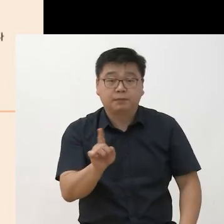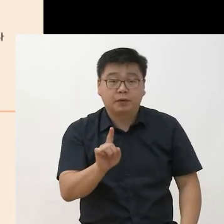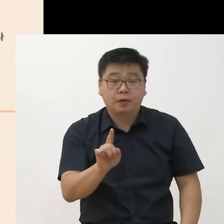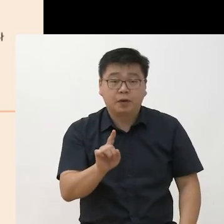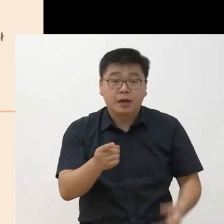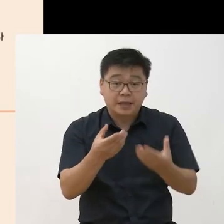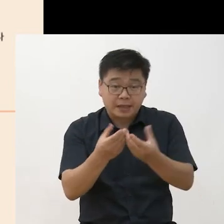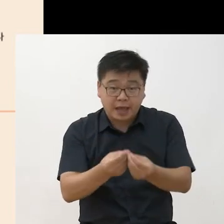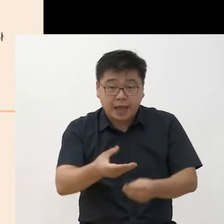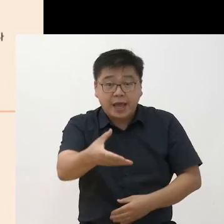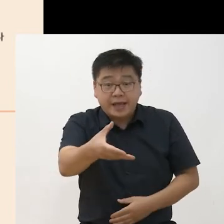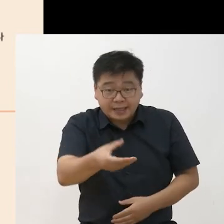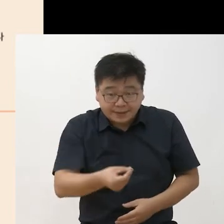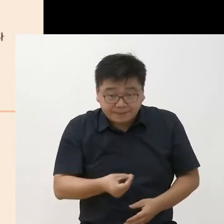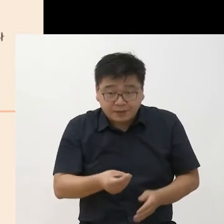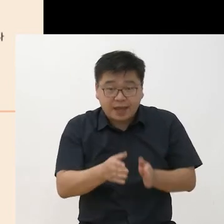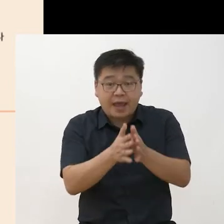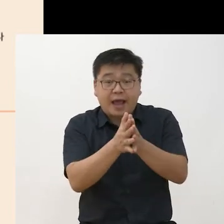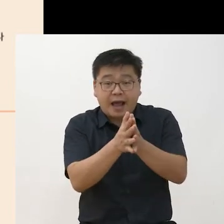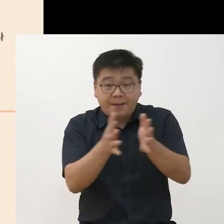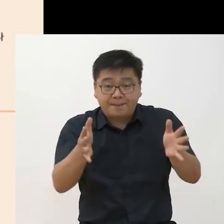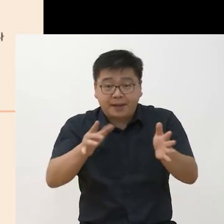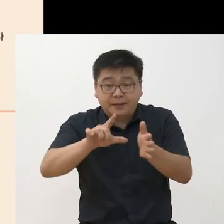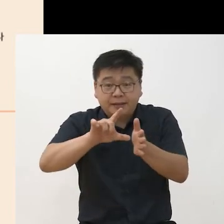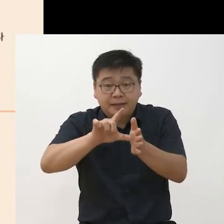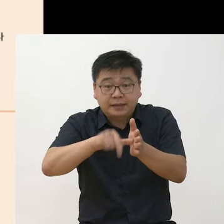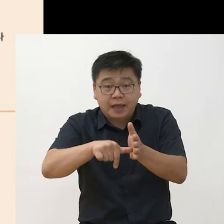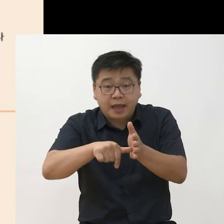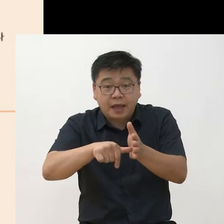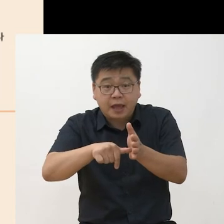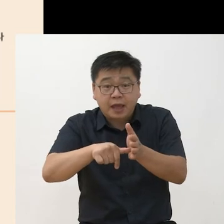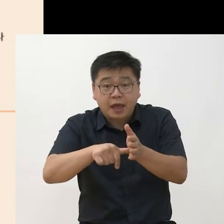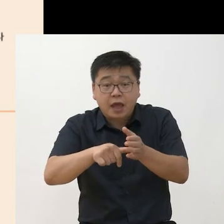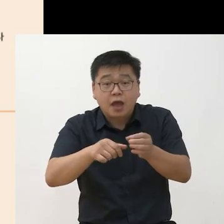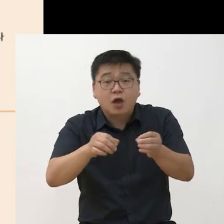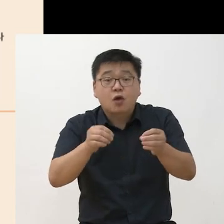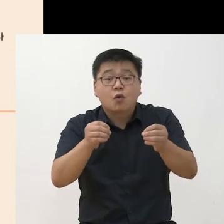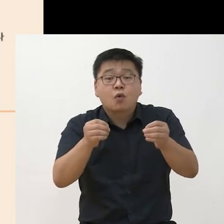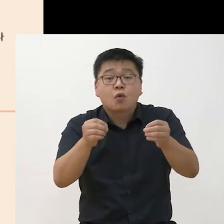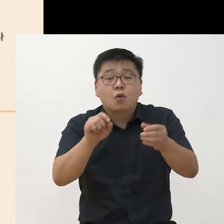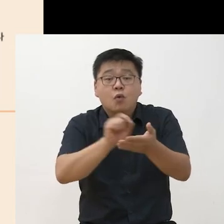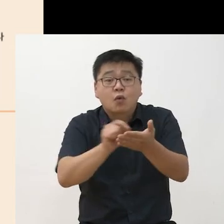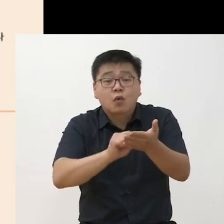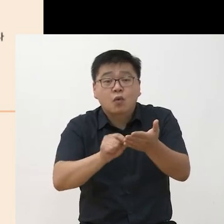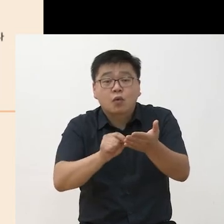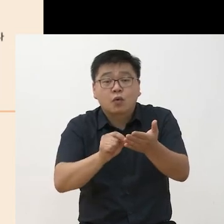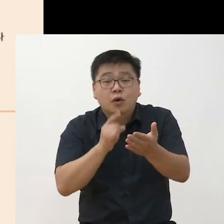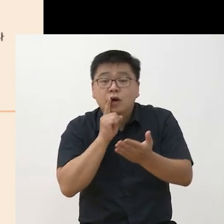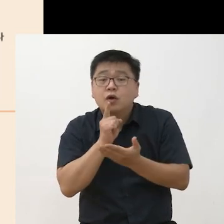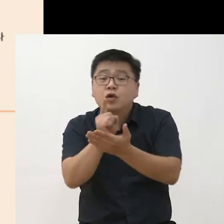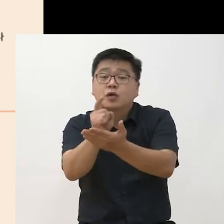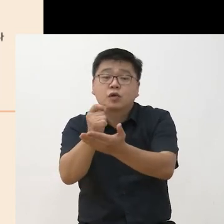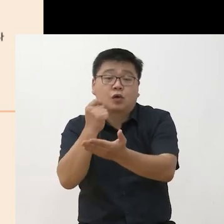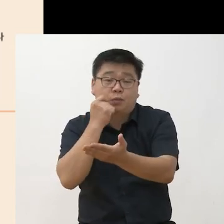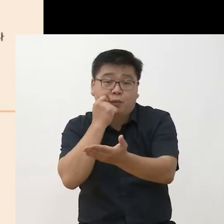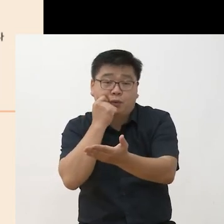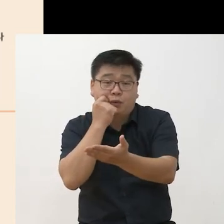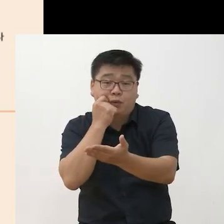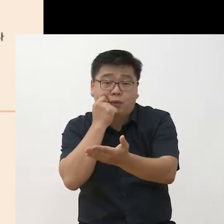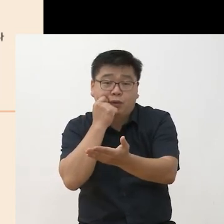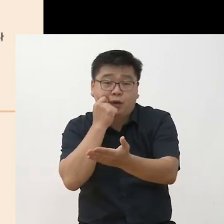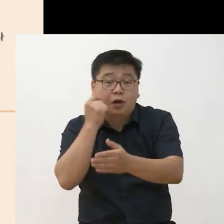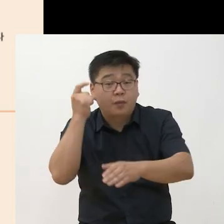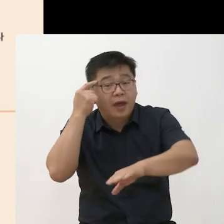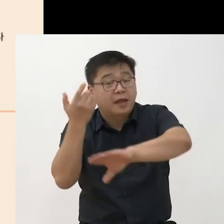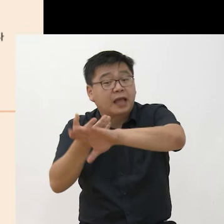임대 아파트 유형의 경우에 문학형을 신청하실 수는 없습니다. 이는 다른 지원